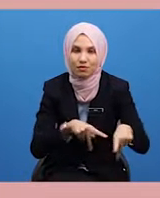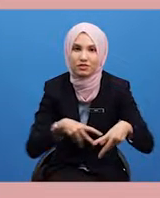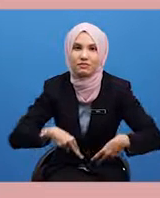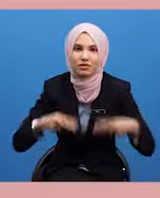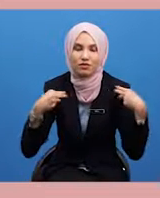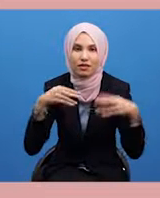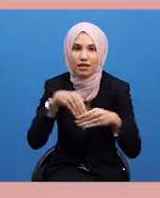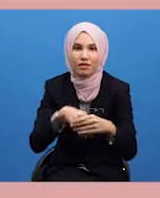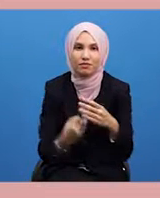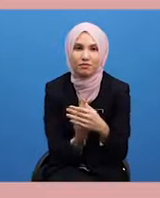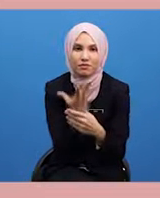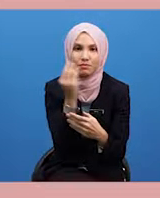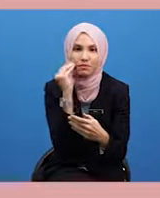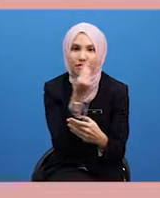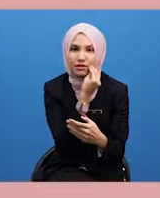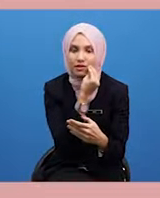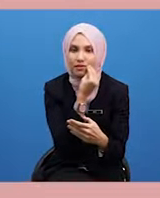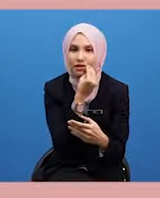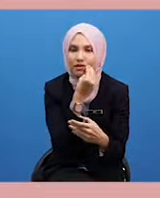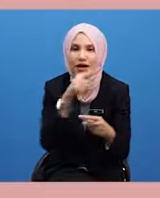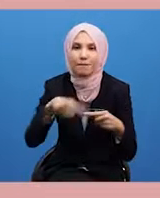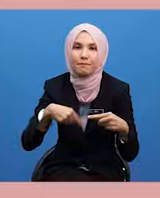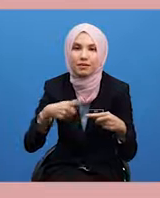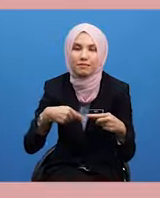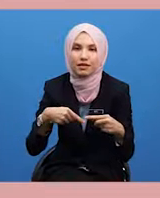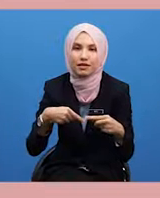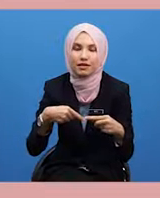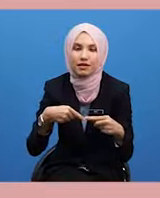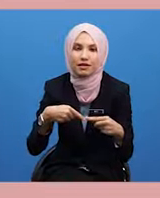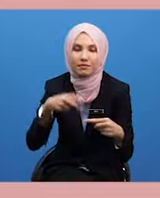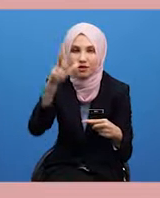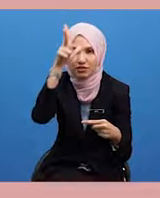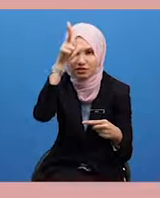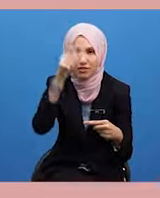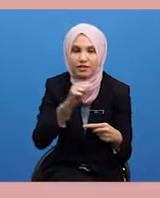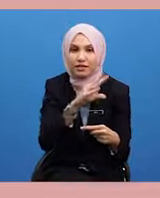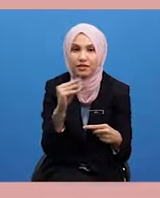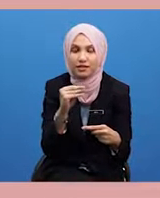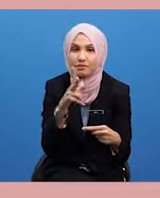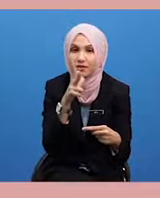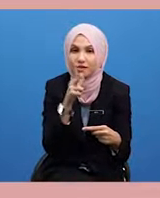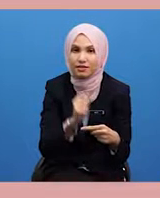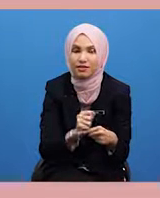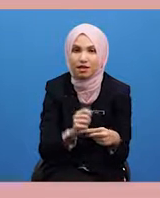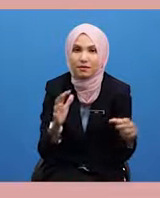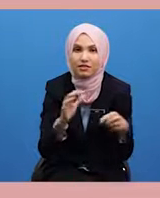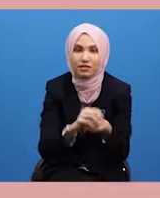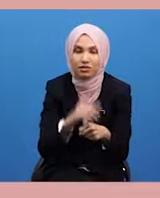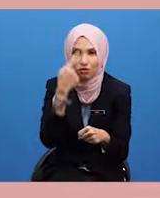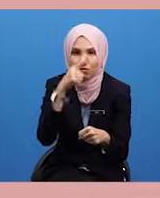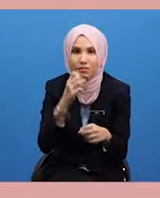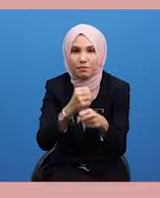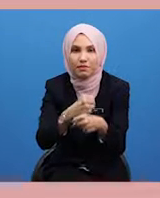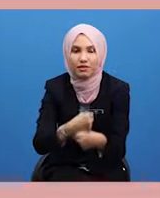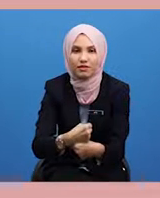dalam tumbuhan bunga berlaku apabila gamet jantan dan gamet betina